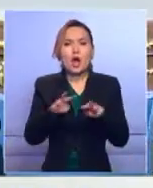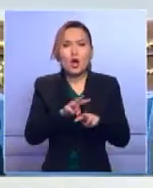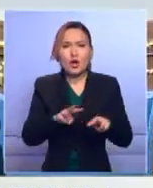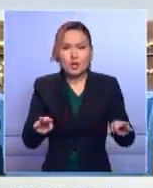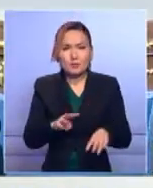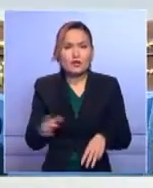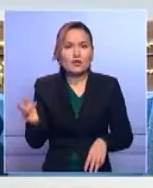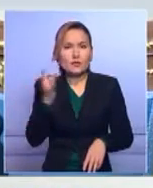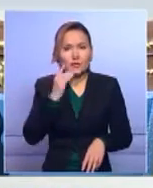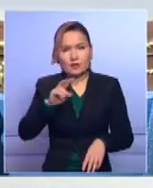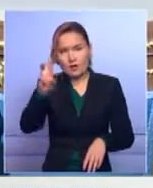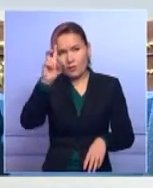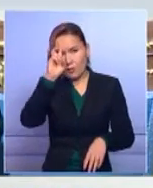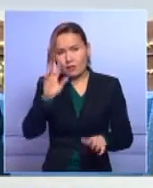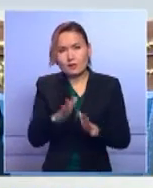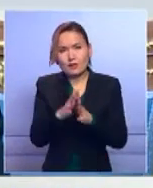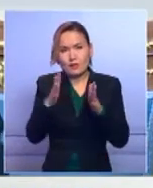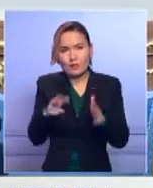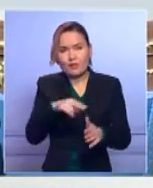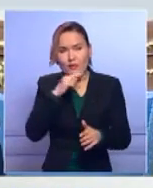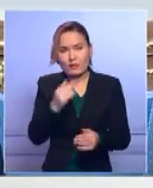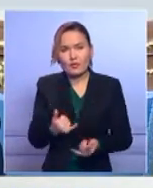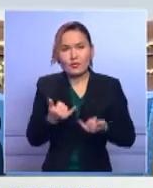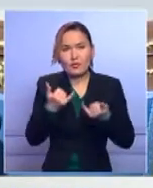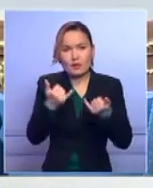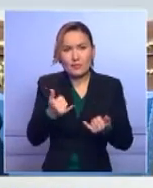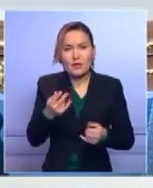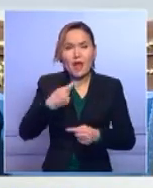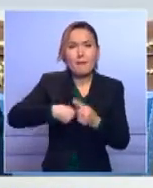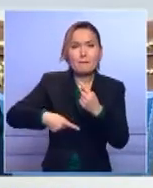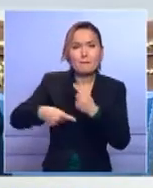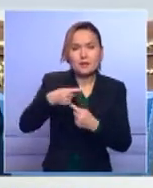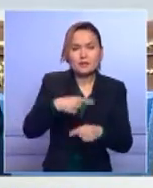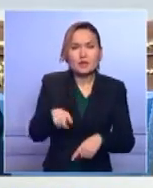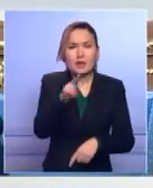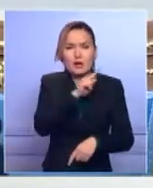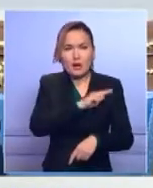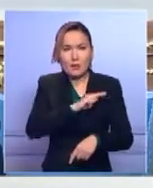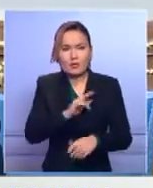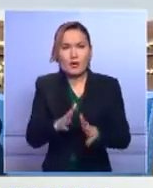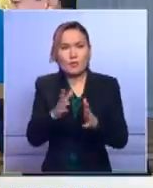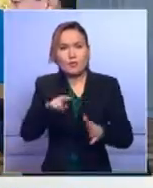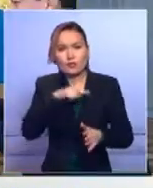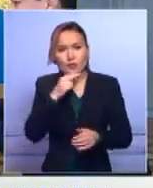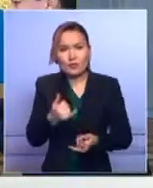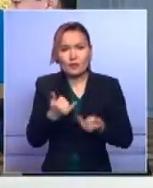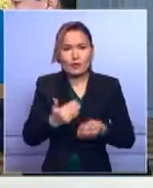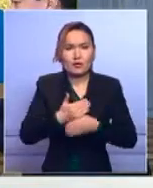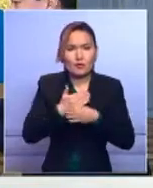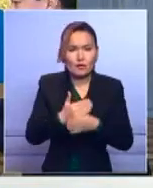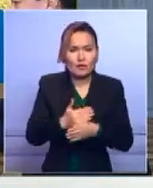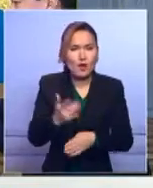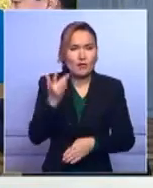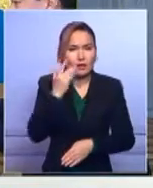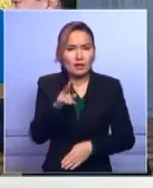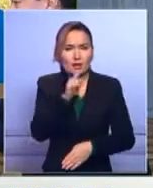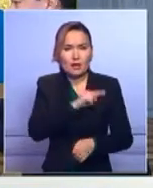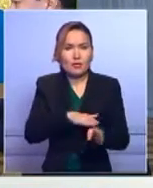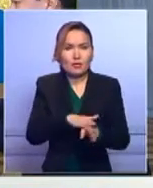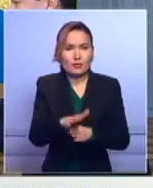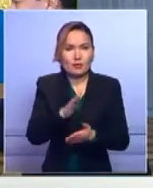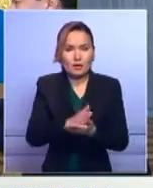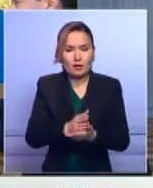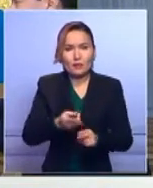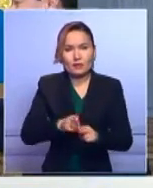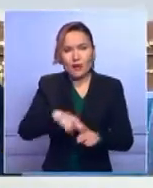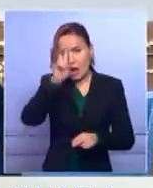қолдау аясында кешенді жұмыс жүргізіп келеді. Сіздің тапсырмаңыз бойынша рұқсат беру және бақылау қадағалау саласында тексеріс жүргізіліп жатыр. Оның